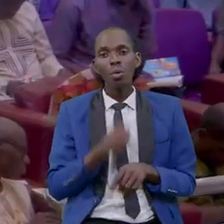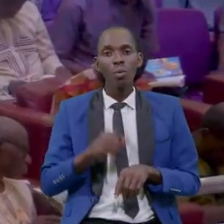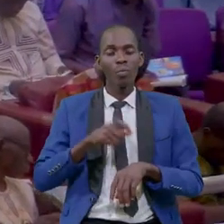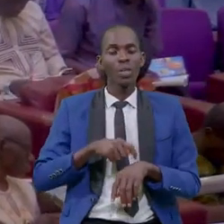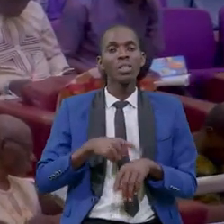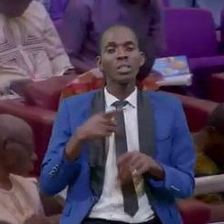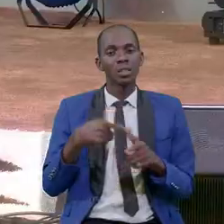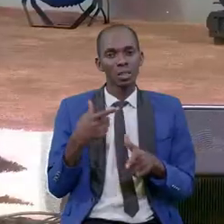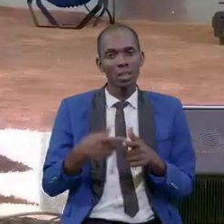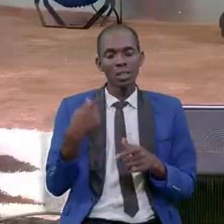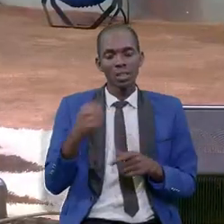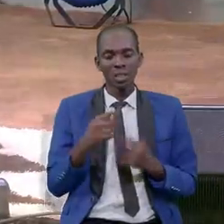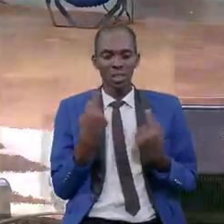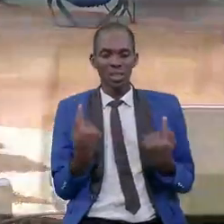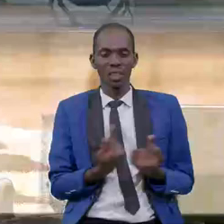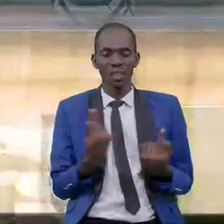original,